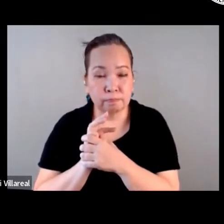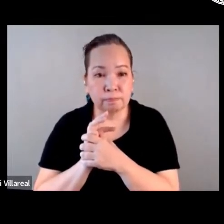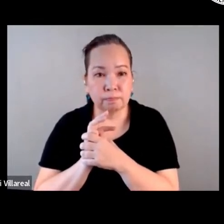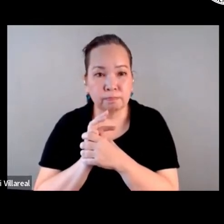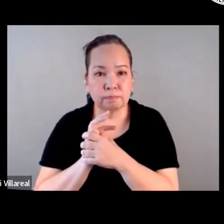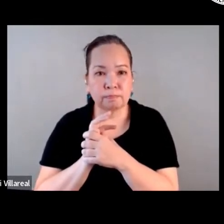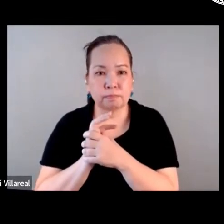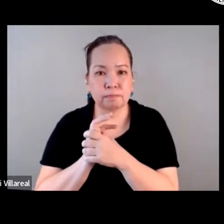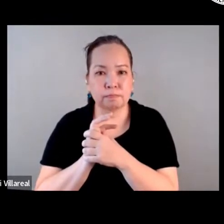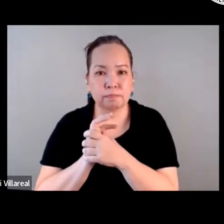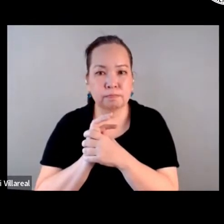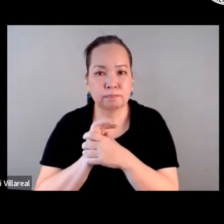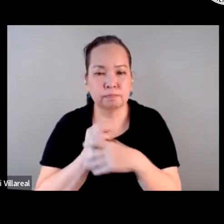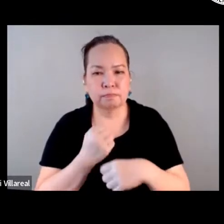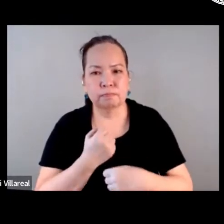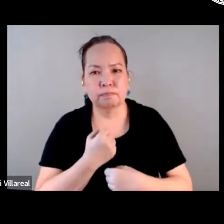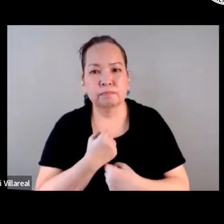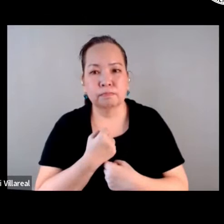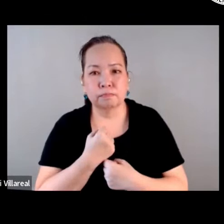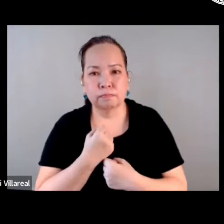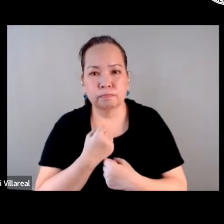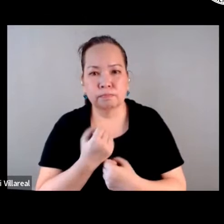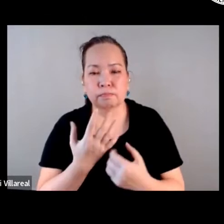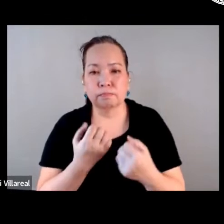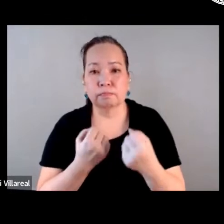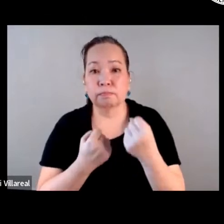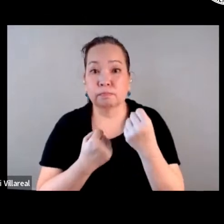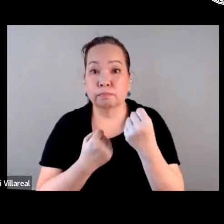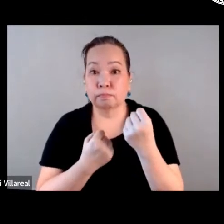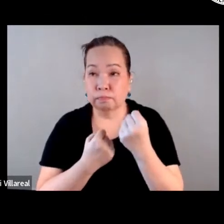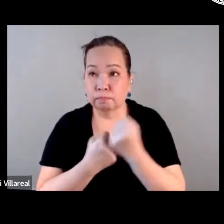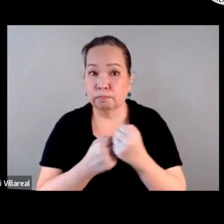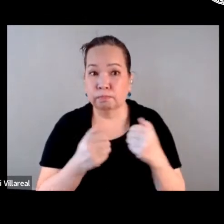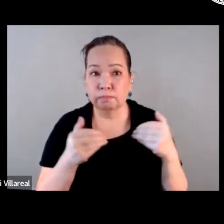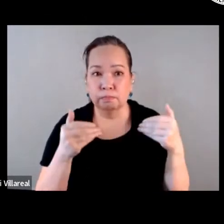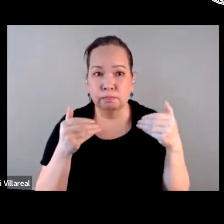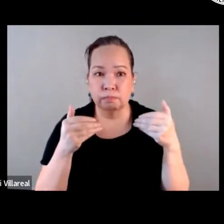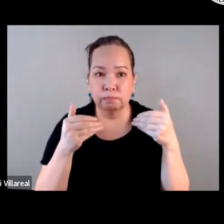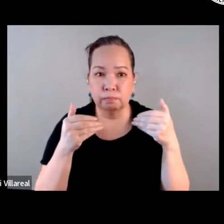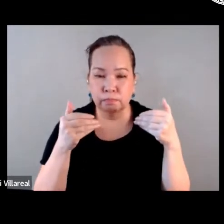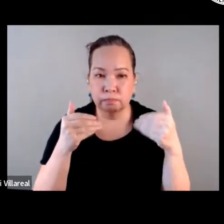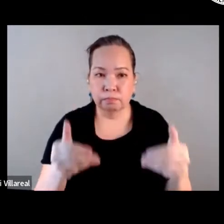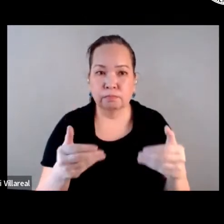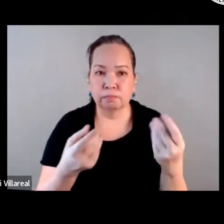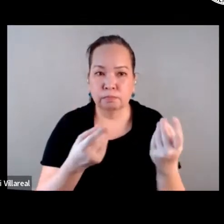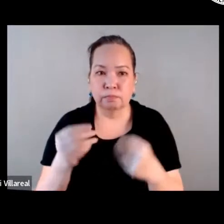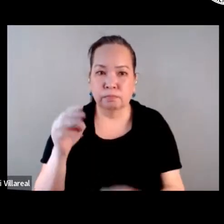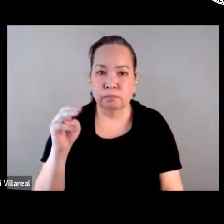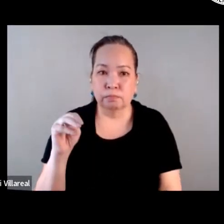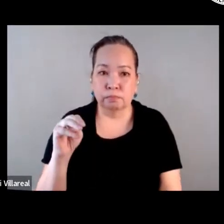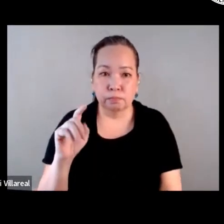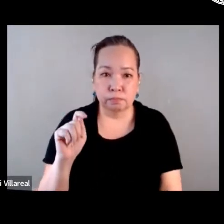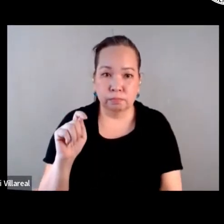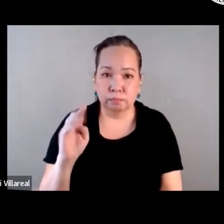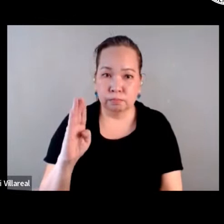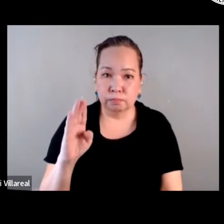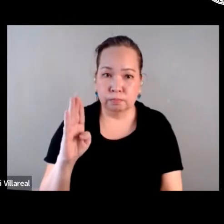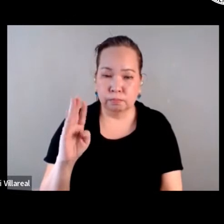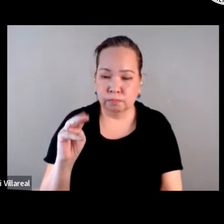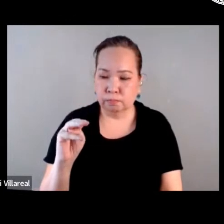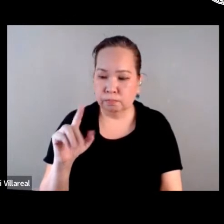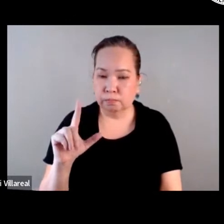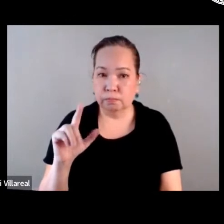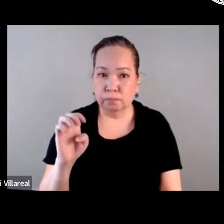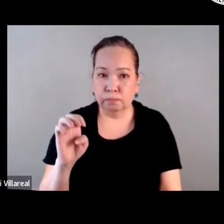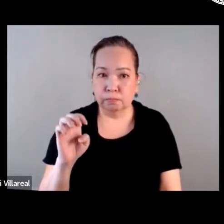ipinapahayag ng Komisyon sa Wikang Pilipino ang pagsuporta dito sa pagpapatuloy ng implementasyon ng MTB-MLE hindi lamang